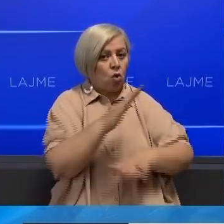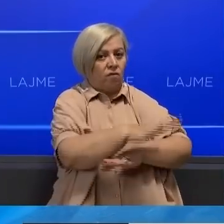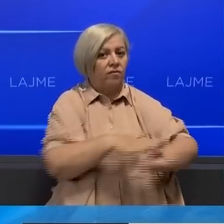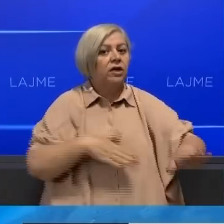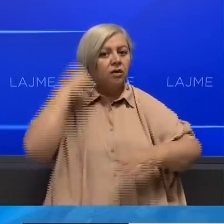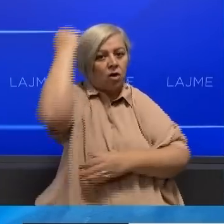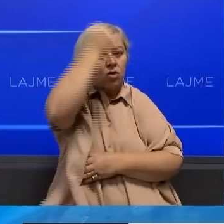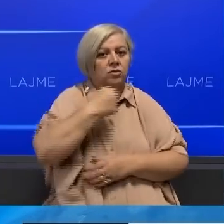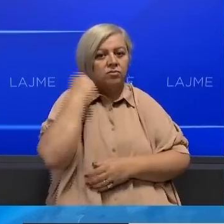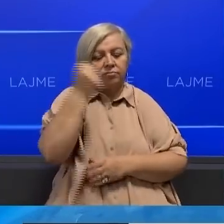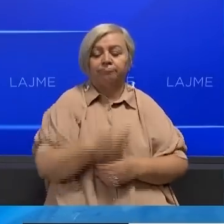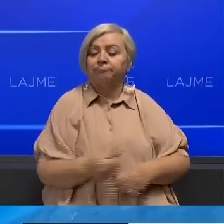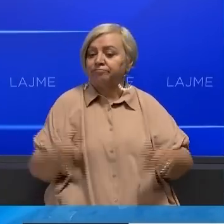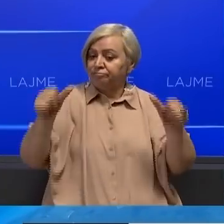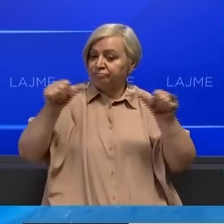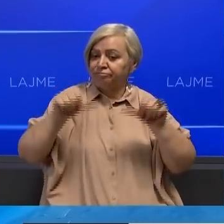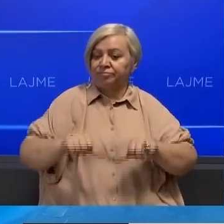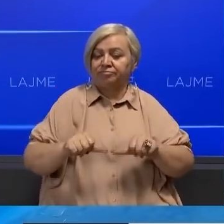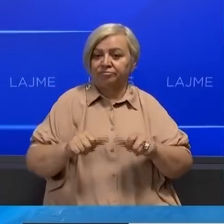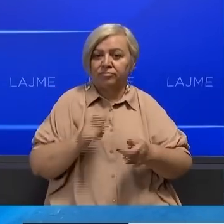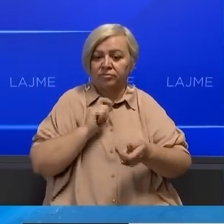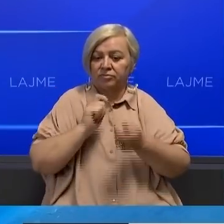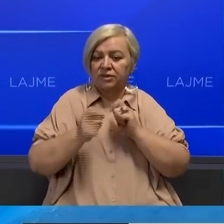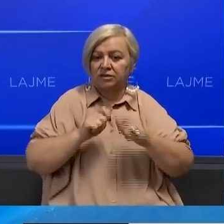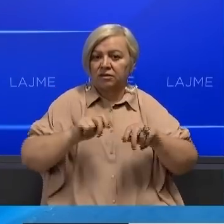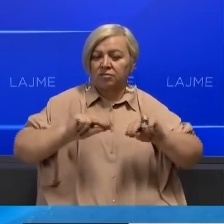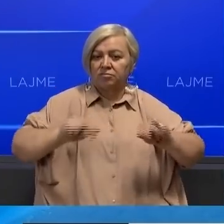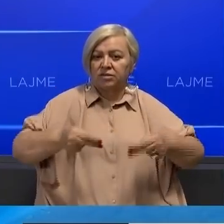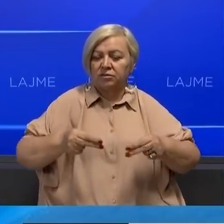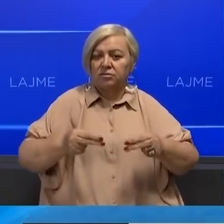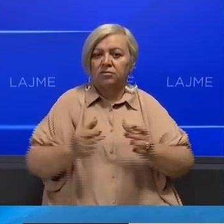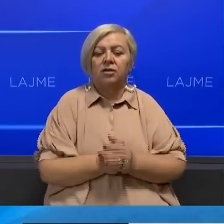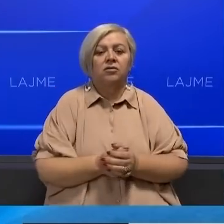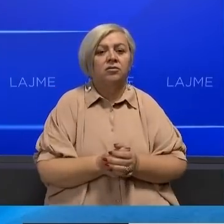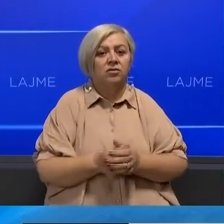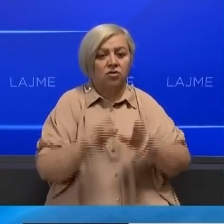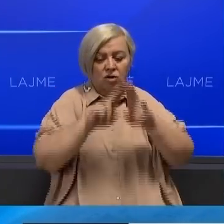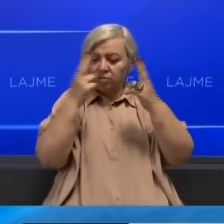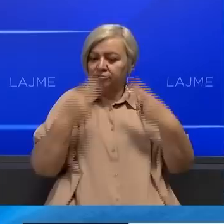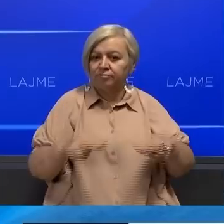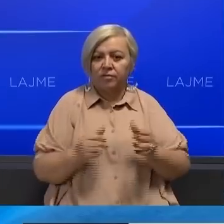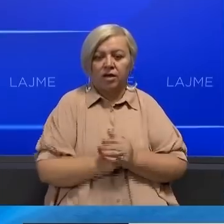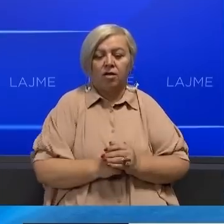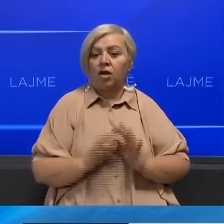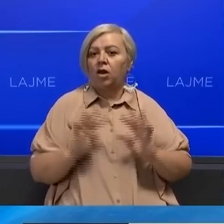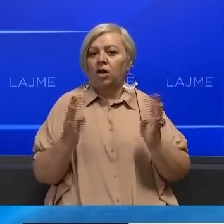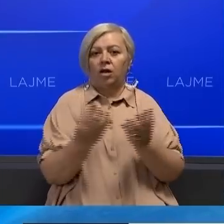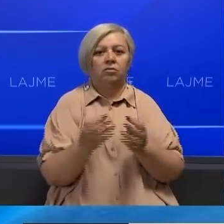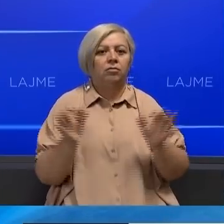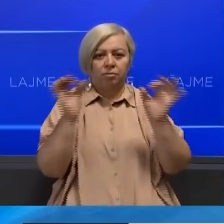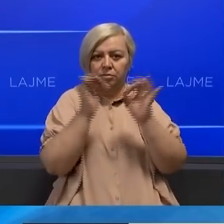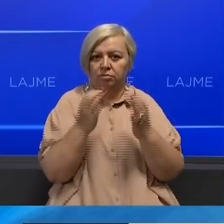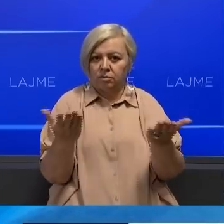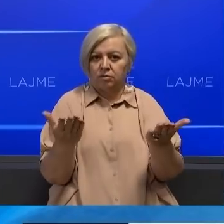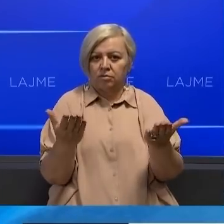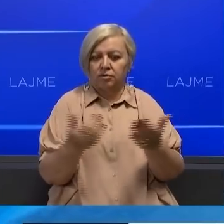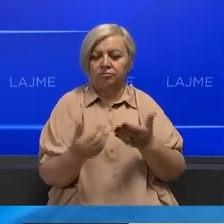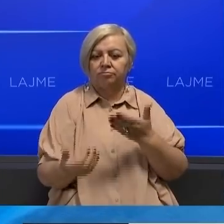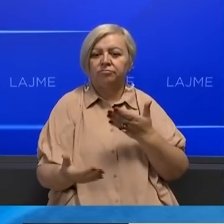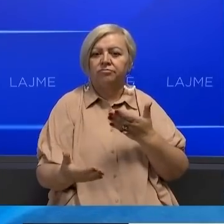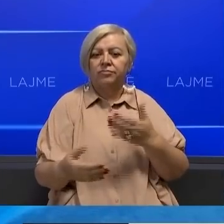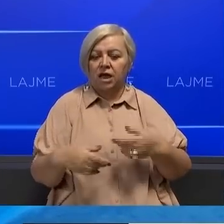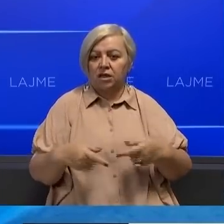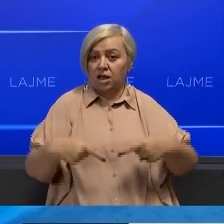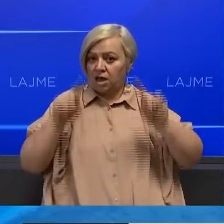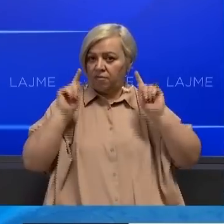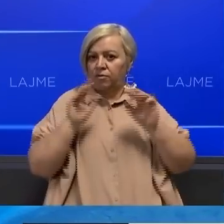Kuvendi i Kosovës ka dështuar të miratoj tre marrëveshje ndërkombëtare të cilat në mungesë korumi nuk u miratuan as në seancën e javës